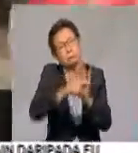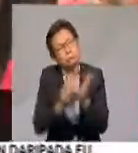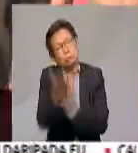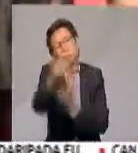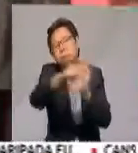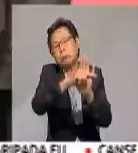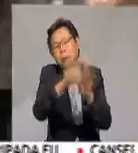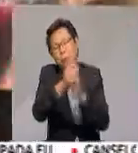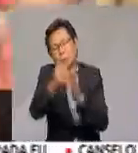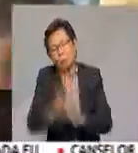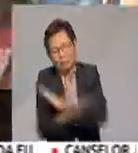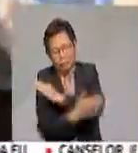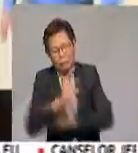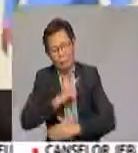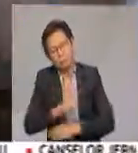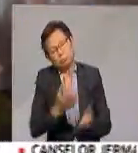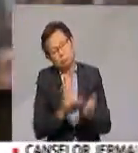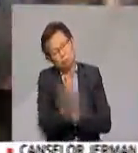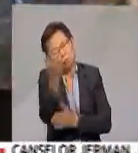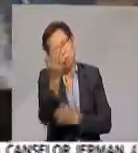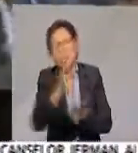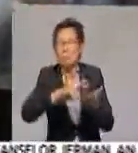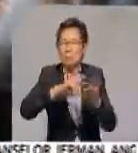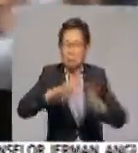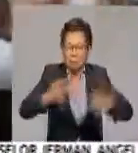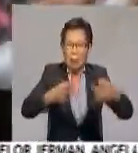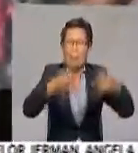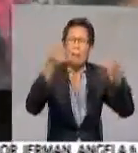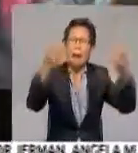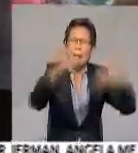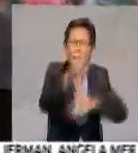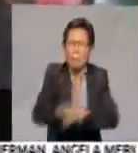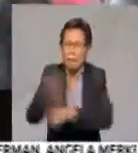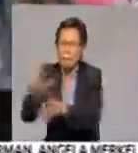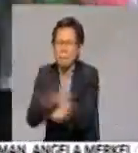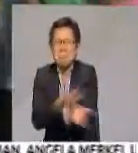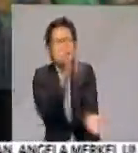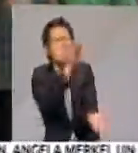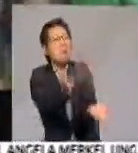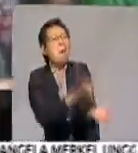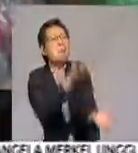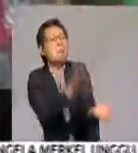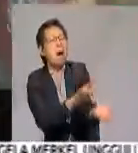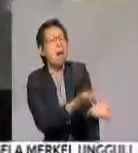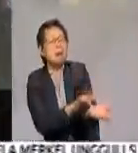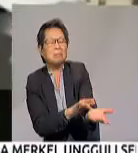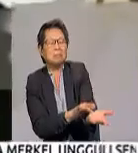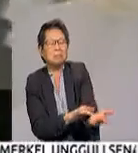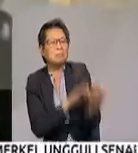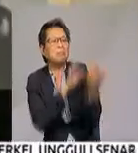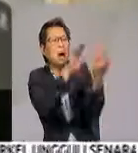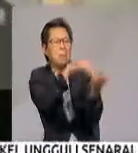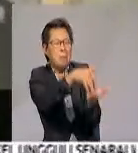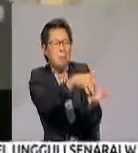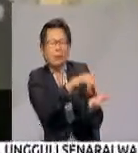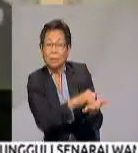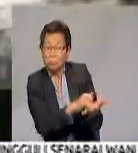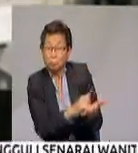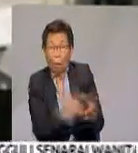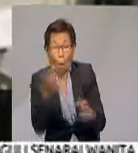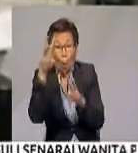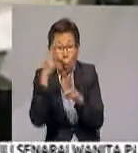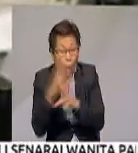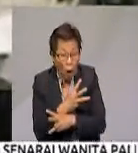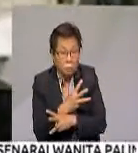kepada kepimpinan negara Islam. Ia menyebabkan banyak pihak mengambil kesempatan terhadap kelemahan tersebut. Lebih parah